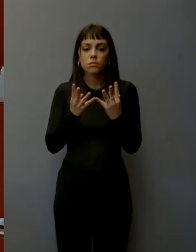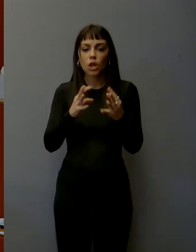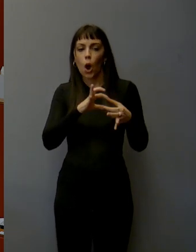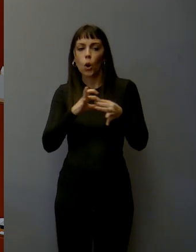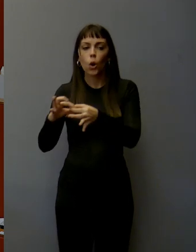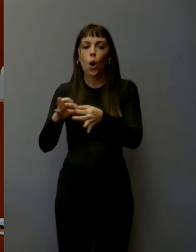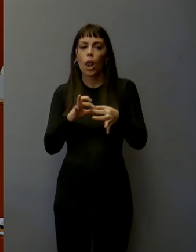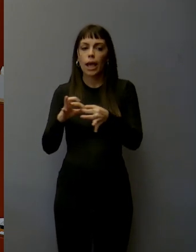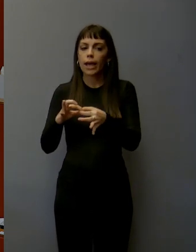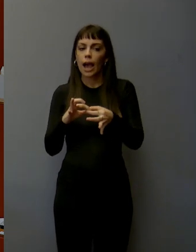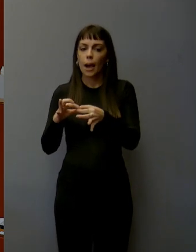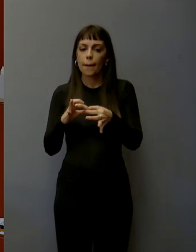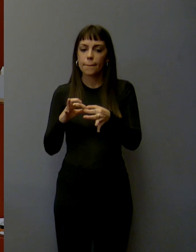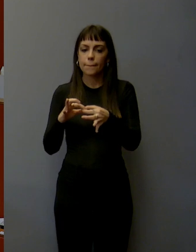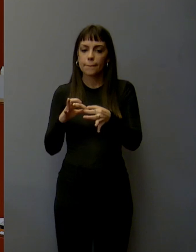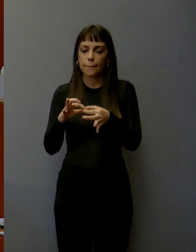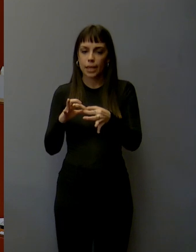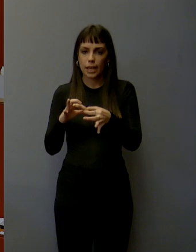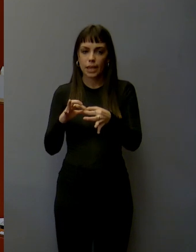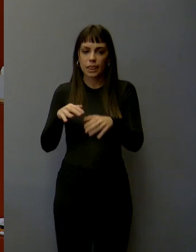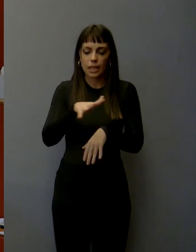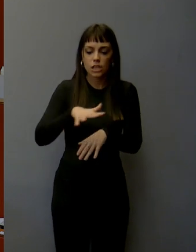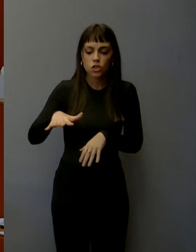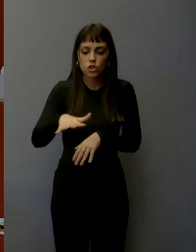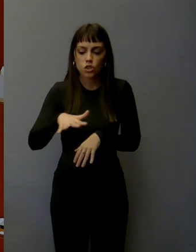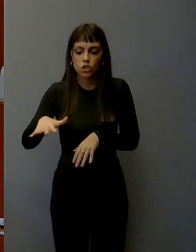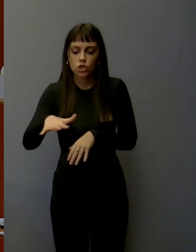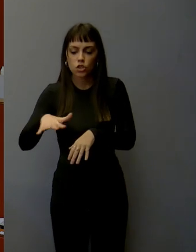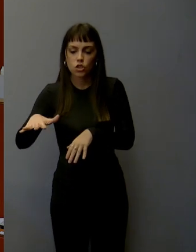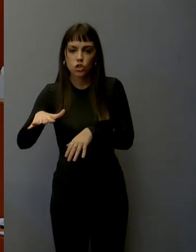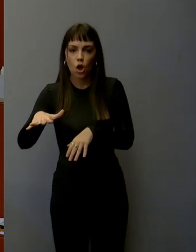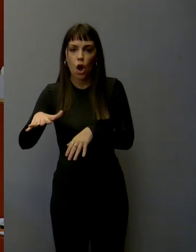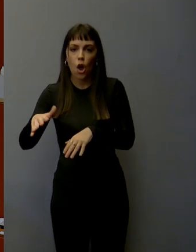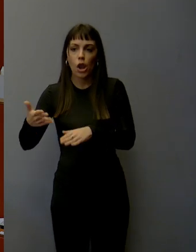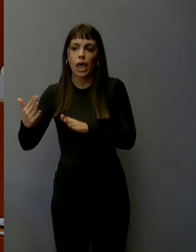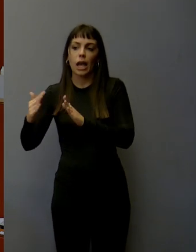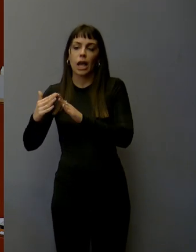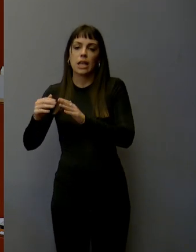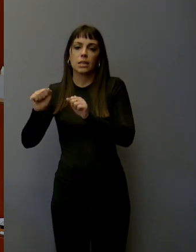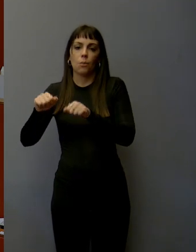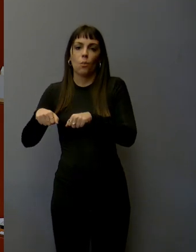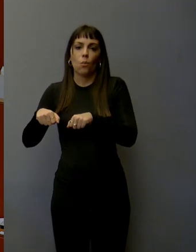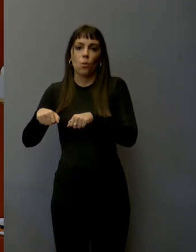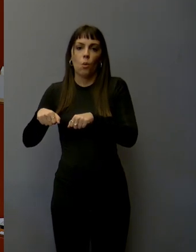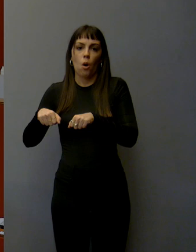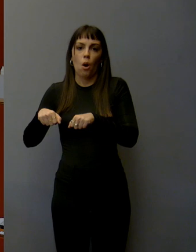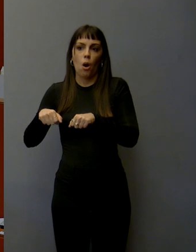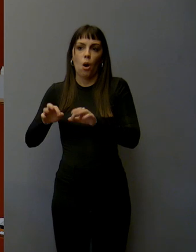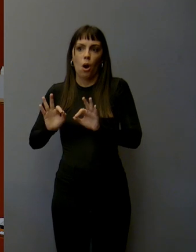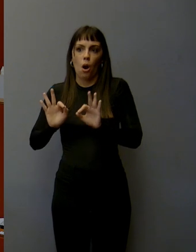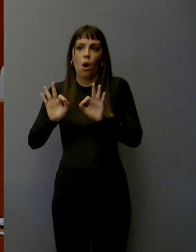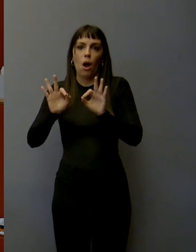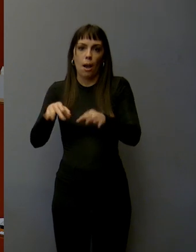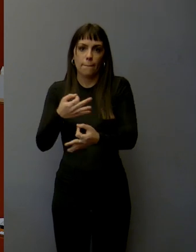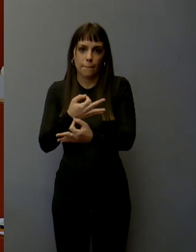permettere alle determinate zone la possibilità di raggiungere le proprie abilitazioni specialmente quando quando ci sono stati dei fenomeni